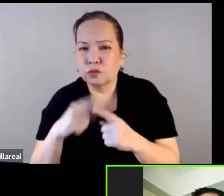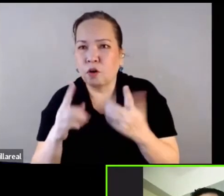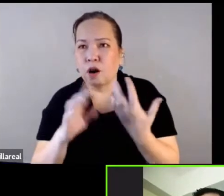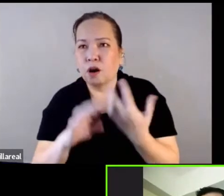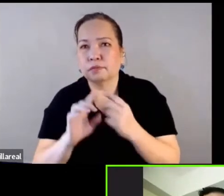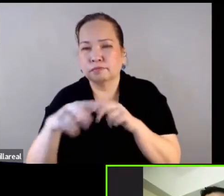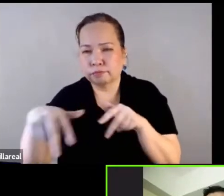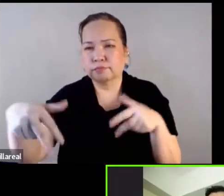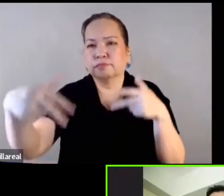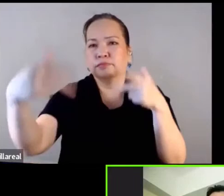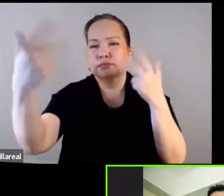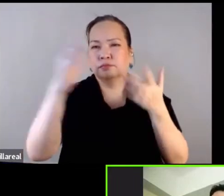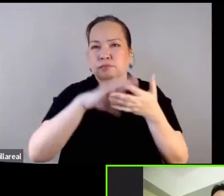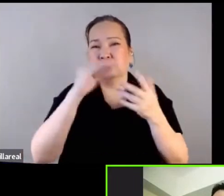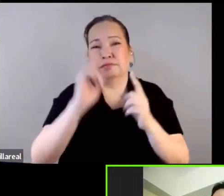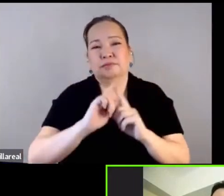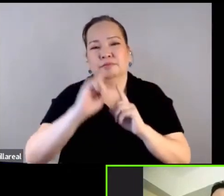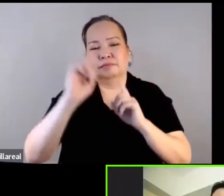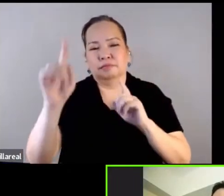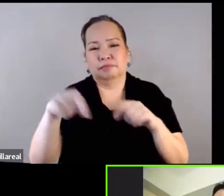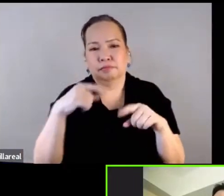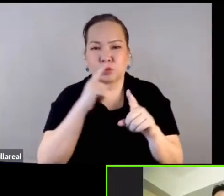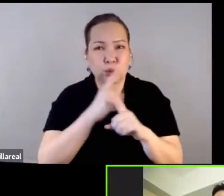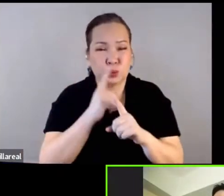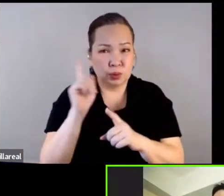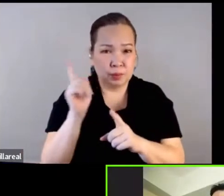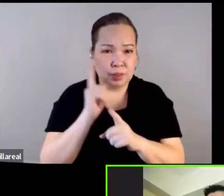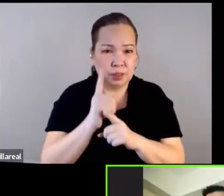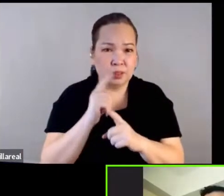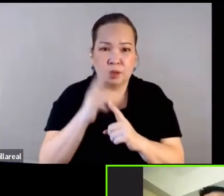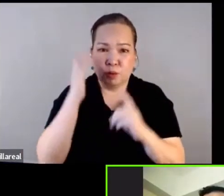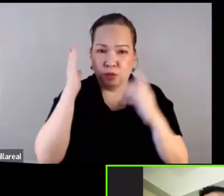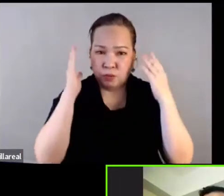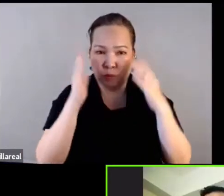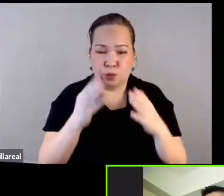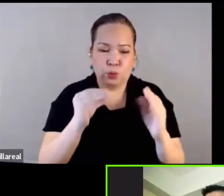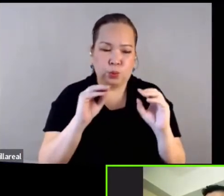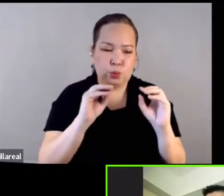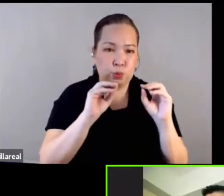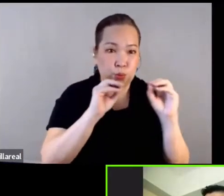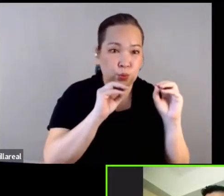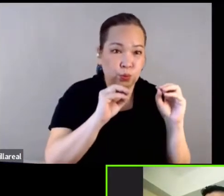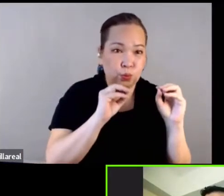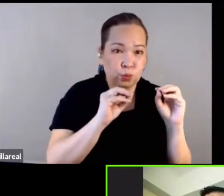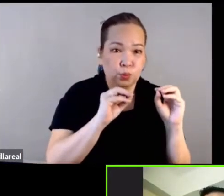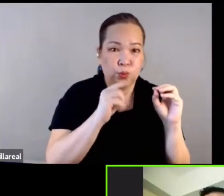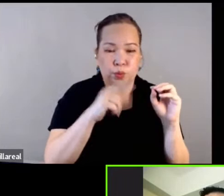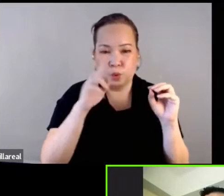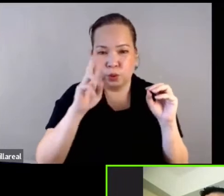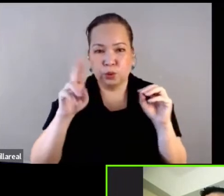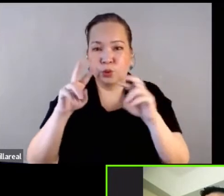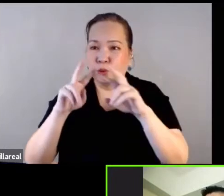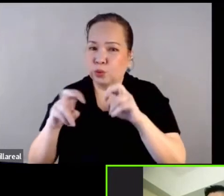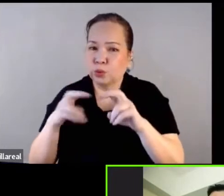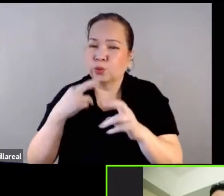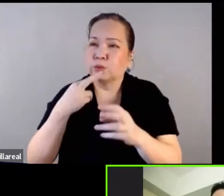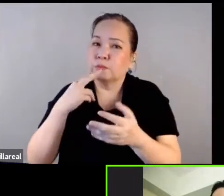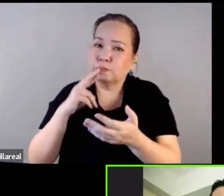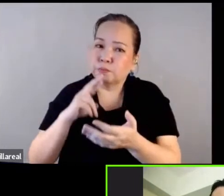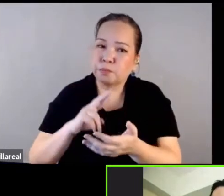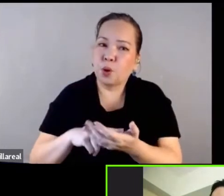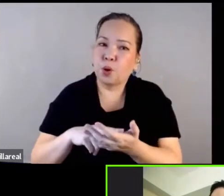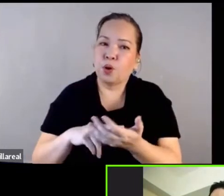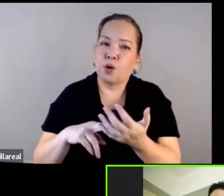yung mga binabanggit, Mr. Chair, na hindi lamang ito pang turo kundi gamit namin, no, namin to sa pang research, report, remedial